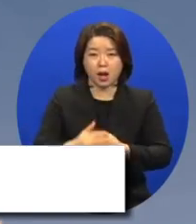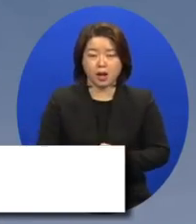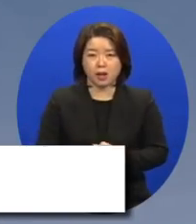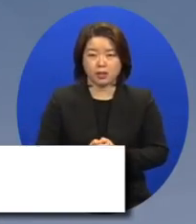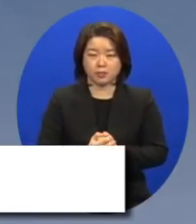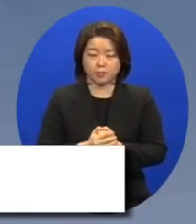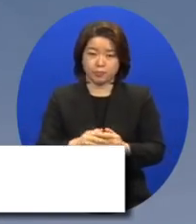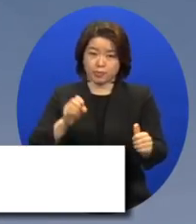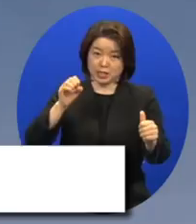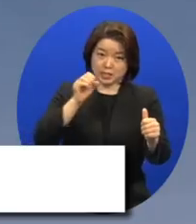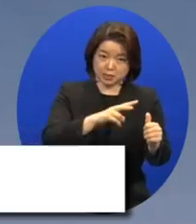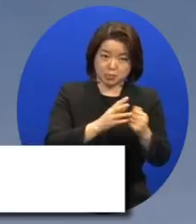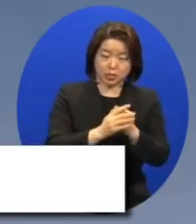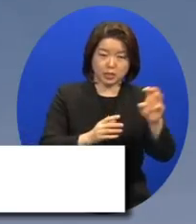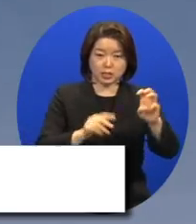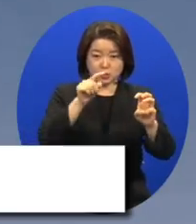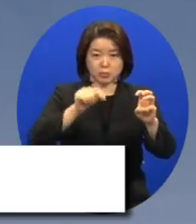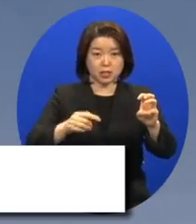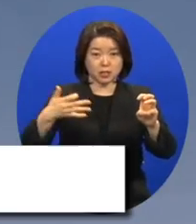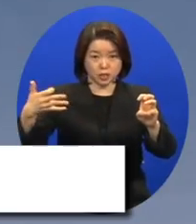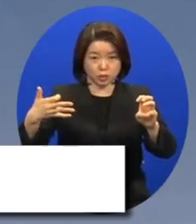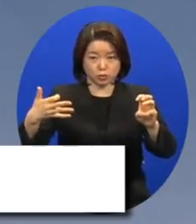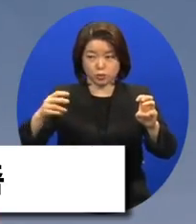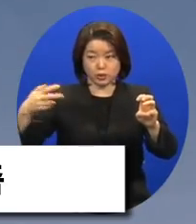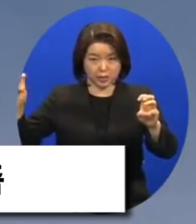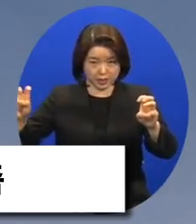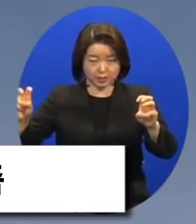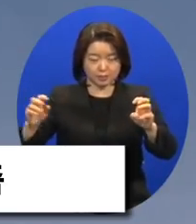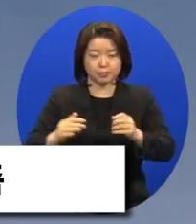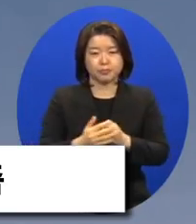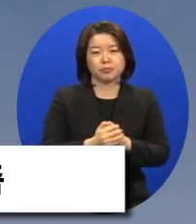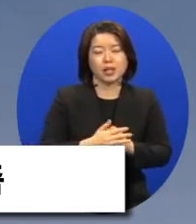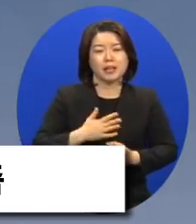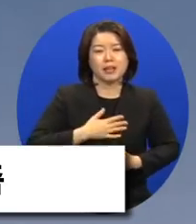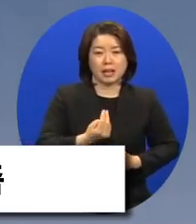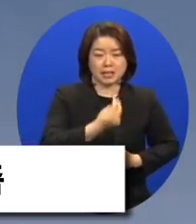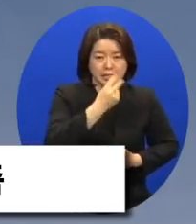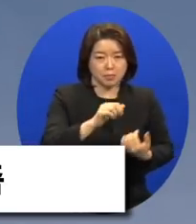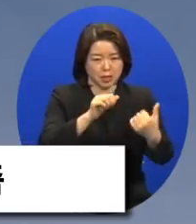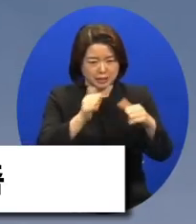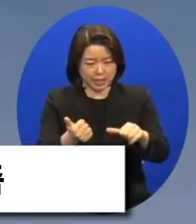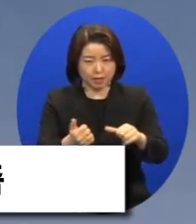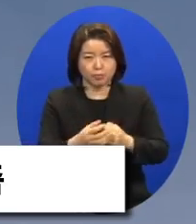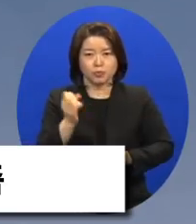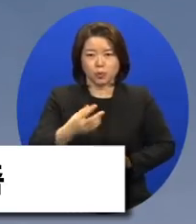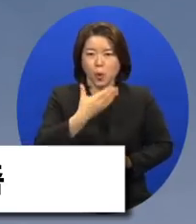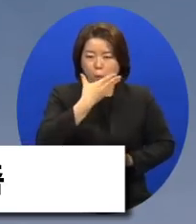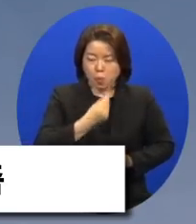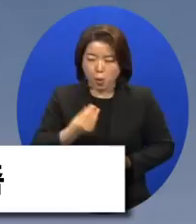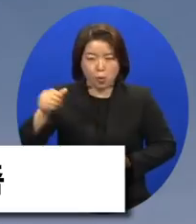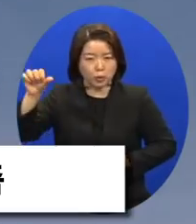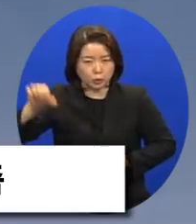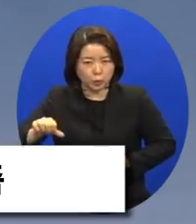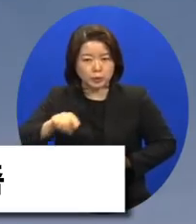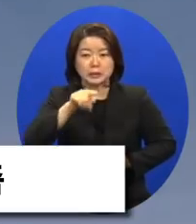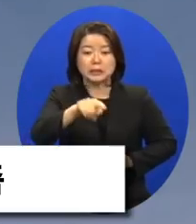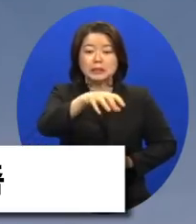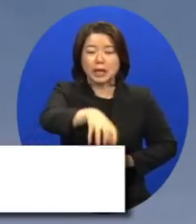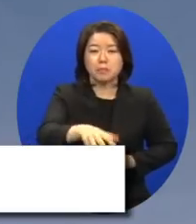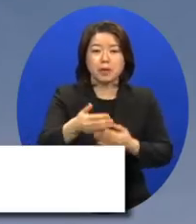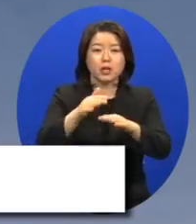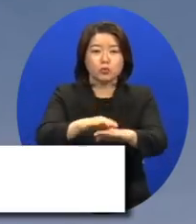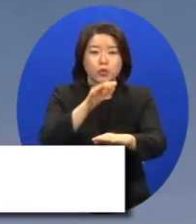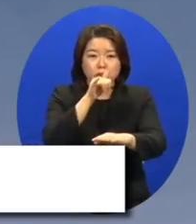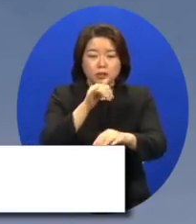신명기 30장 19절 20절 입니다 내가 생명과 사망과 복과 저주를 내 앞에 두었으니 즉